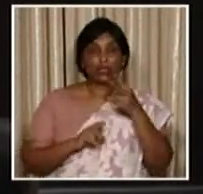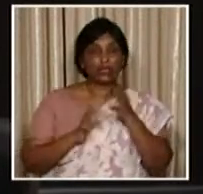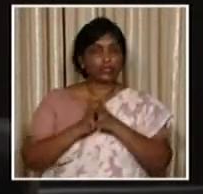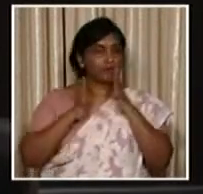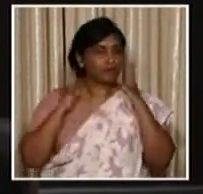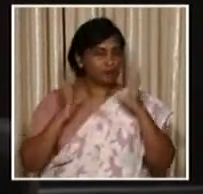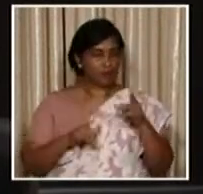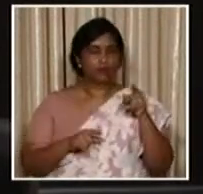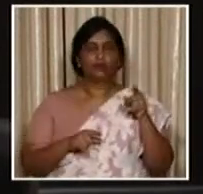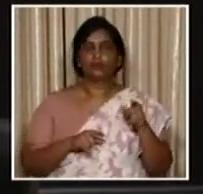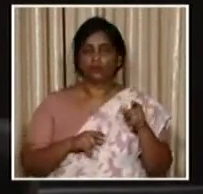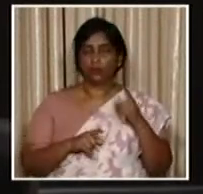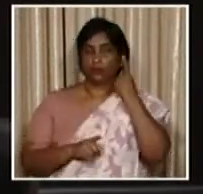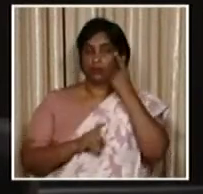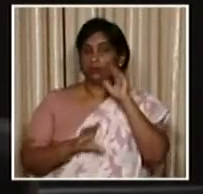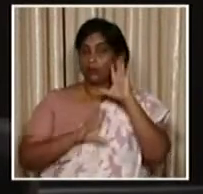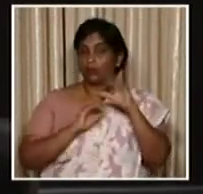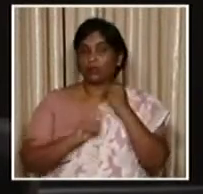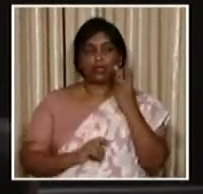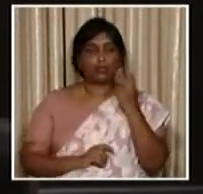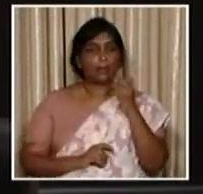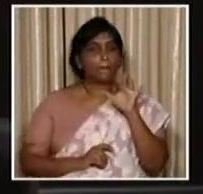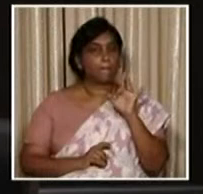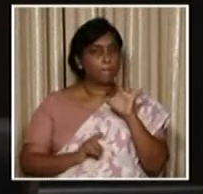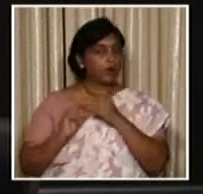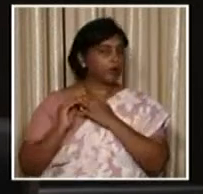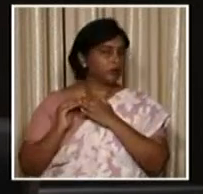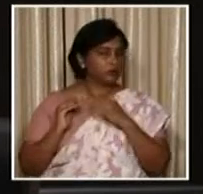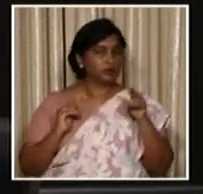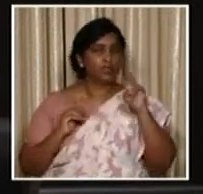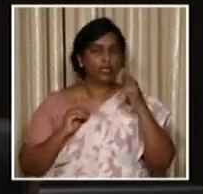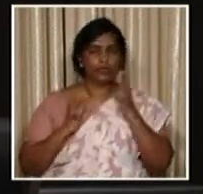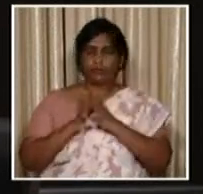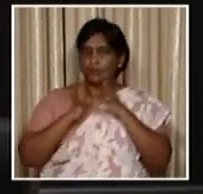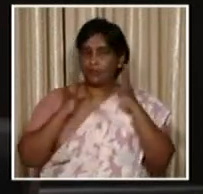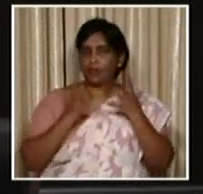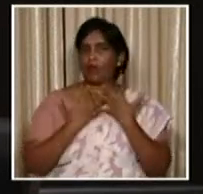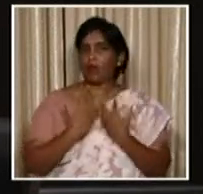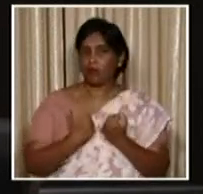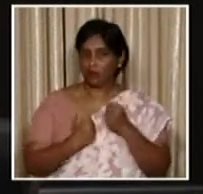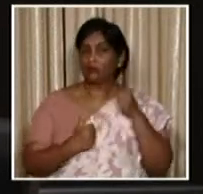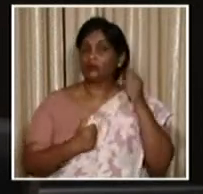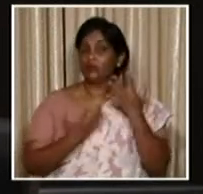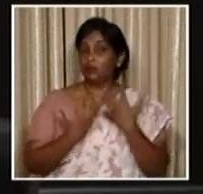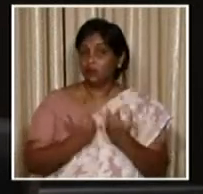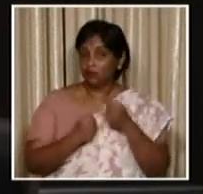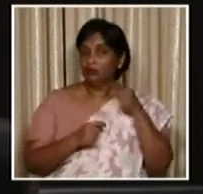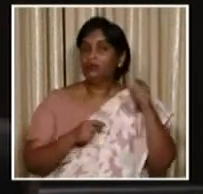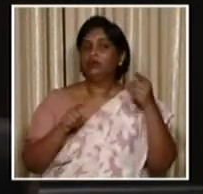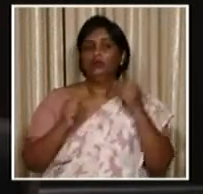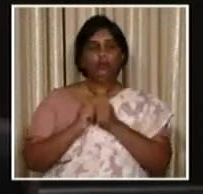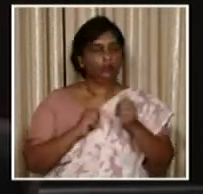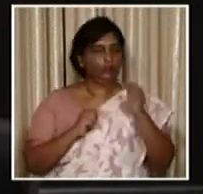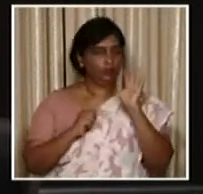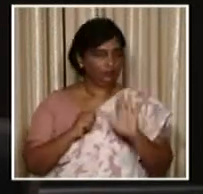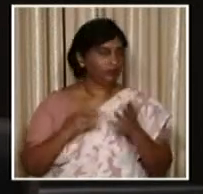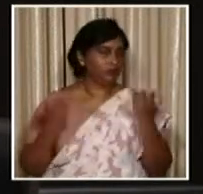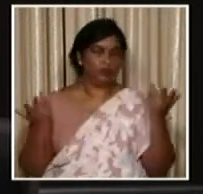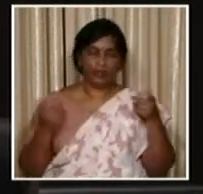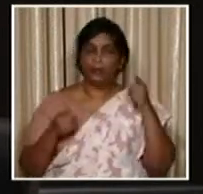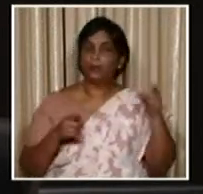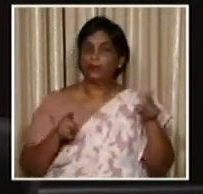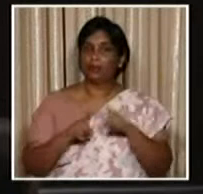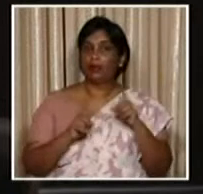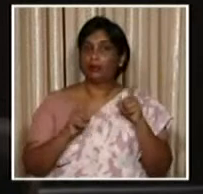වඩා බුද්ධි තොරතුරු 2015 ඉඳලා 200කට වඩා ලැබුණා. ඒ ලැබිච්ච ඒවා වෙනුවෙන් වැඩ කටයුතු කරේ නැහැ. ඒ